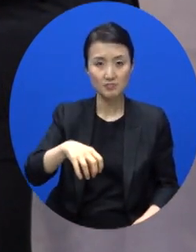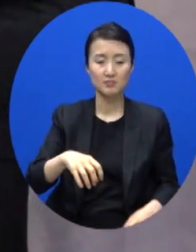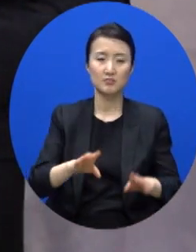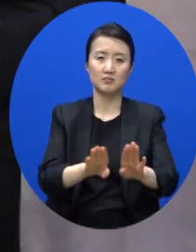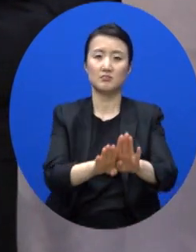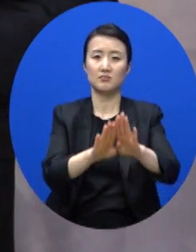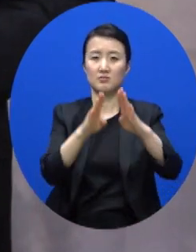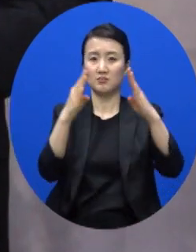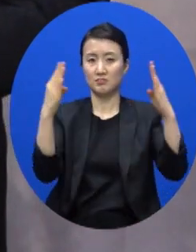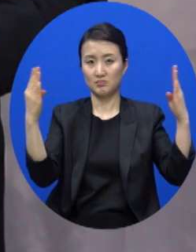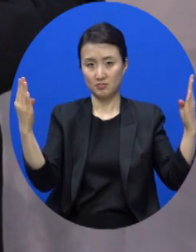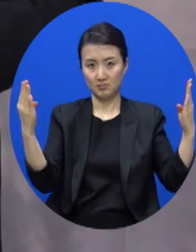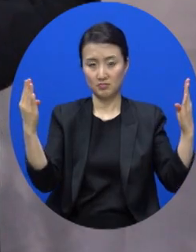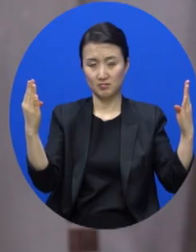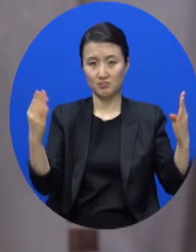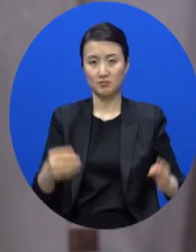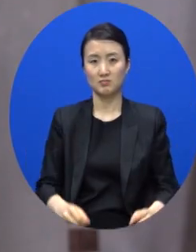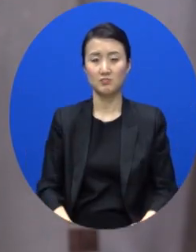개관하게 됐습니다.